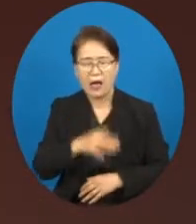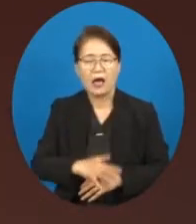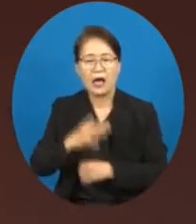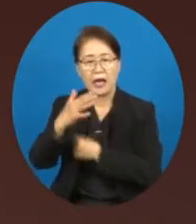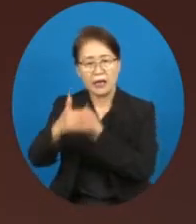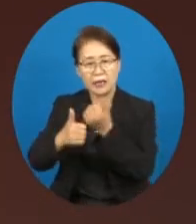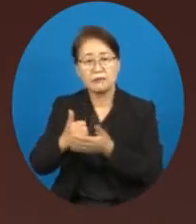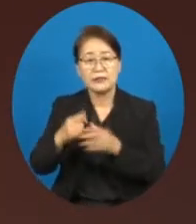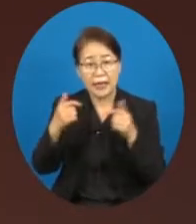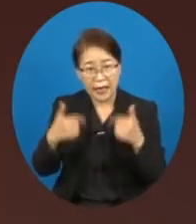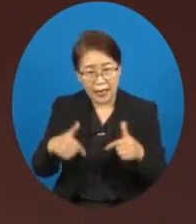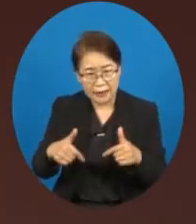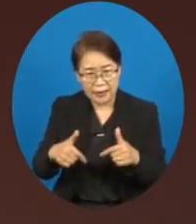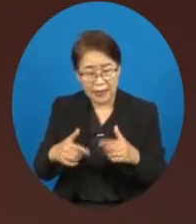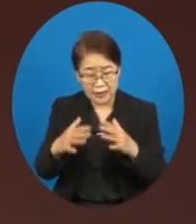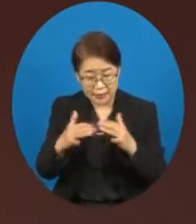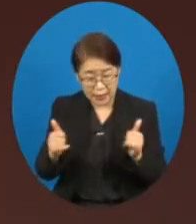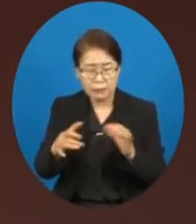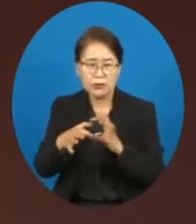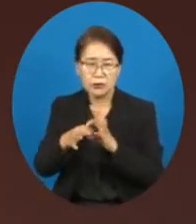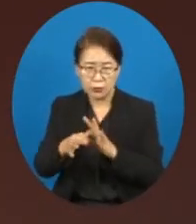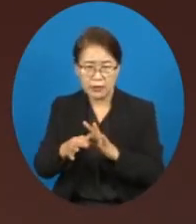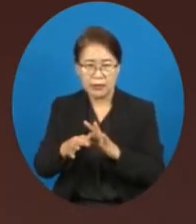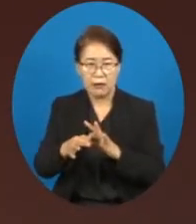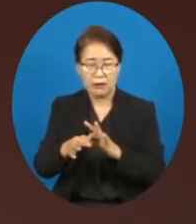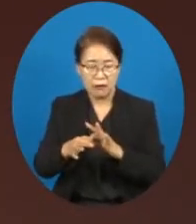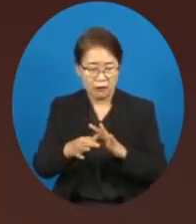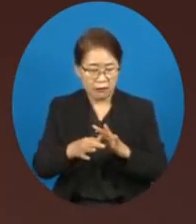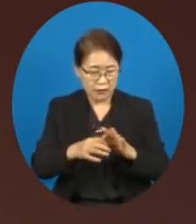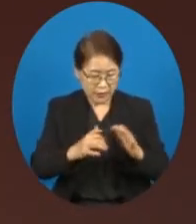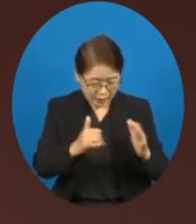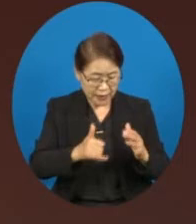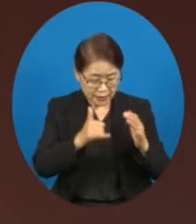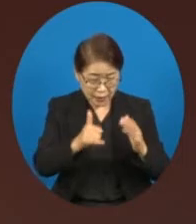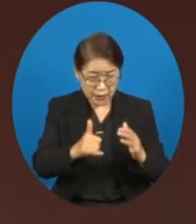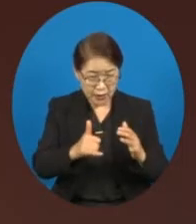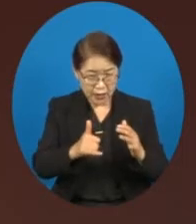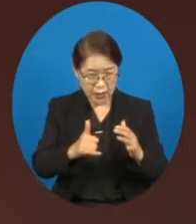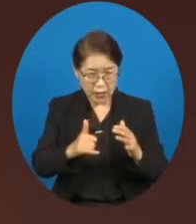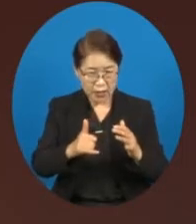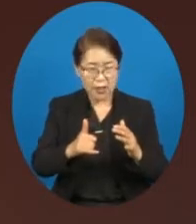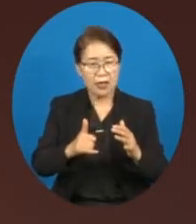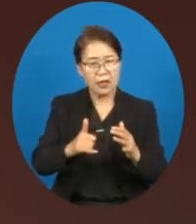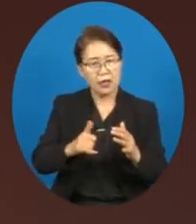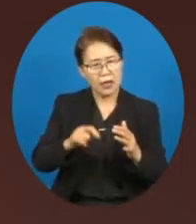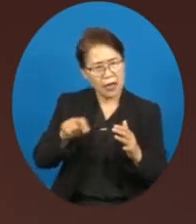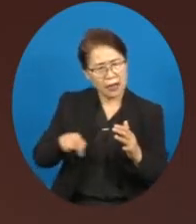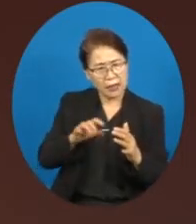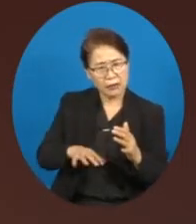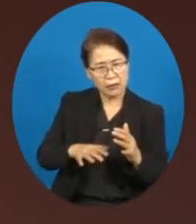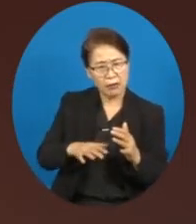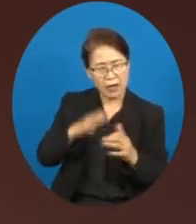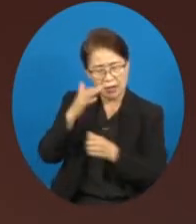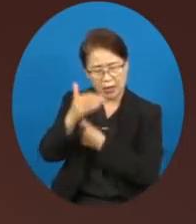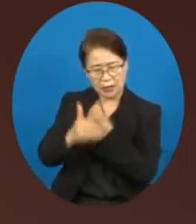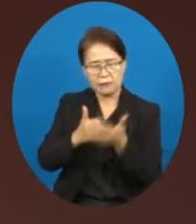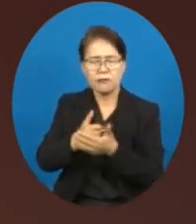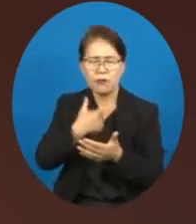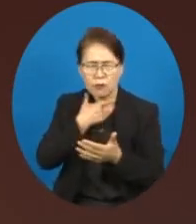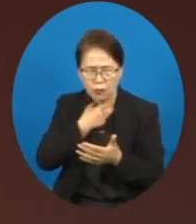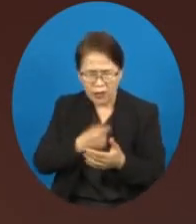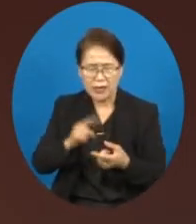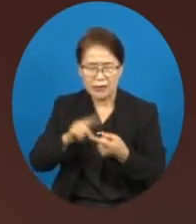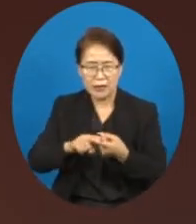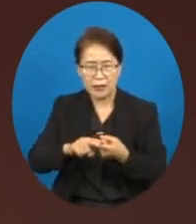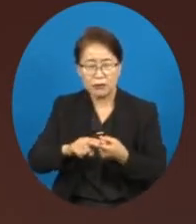하나님은 언제나 사람을 통해서 이 땅 가운데 당신이 원하시는 일을 이루어 가시는구나 하는 것을 알